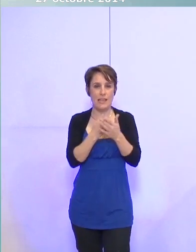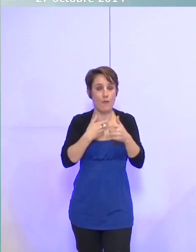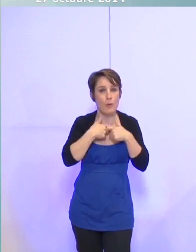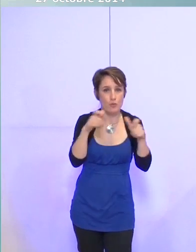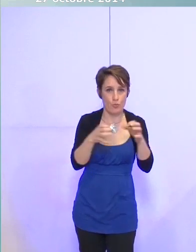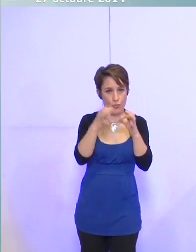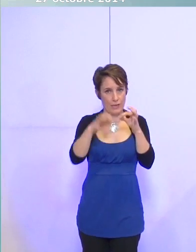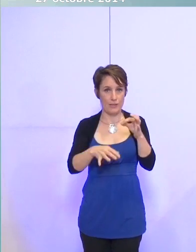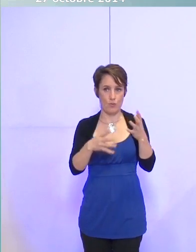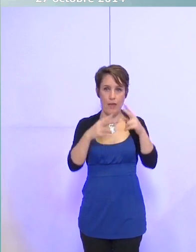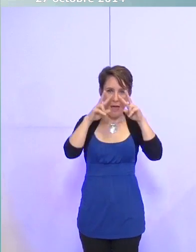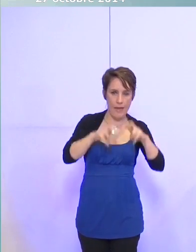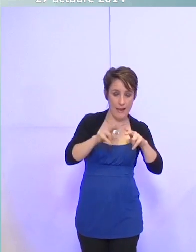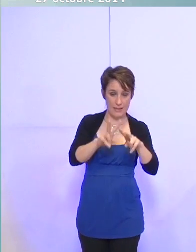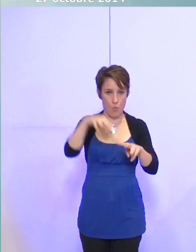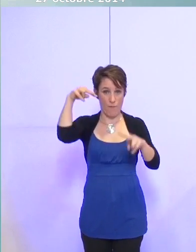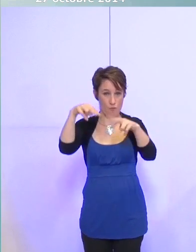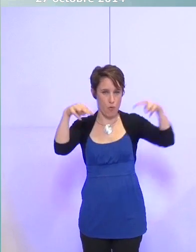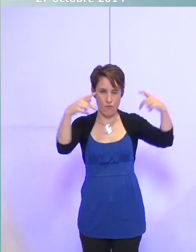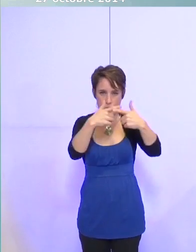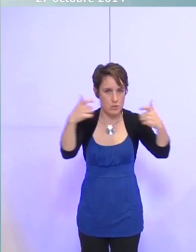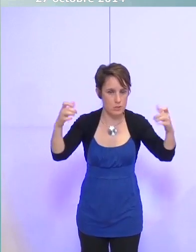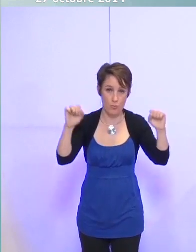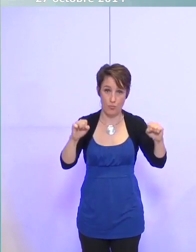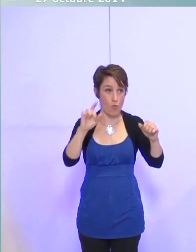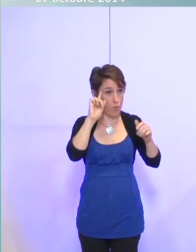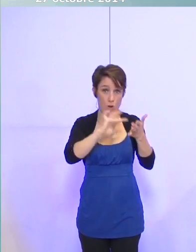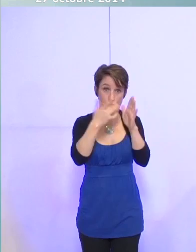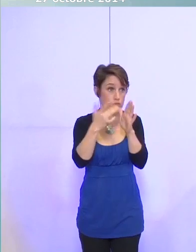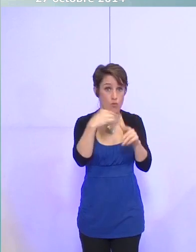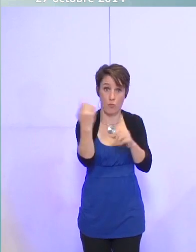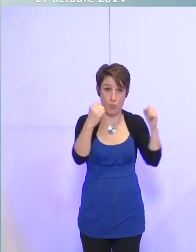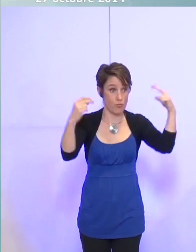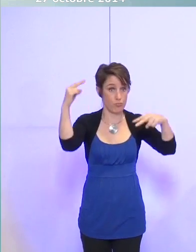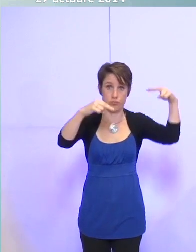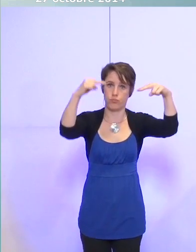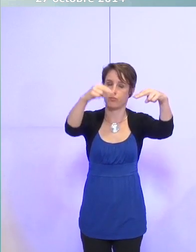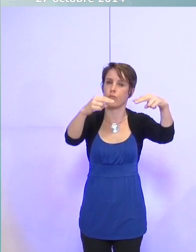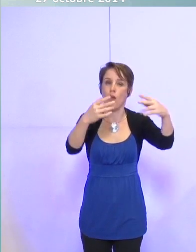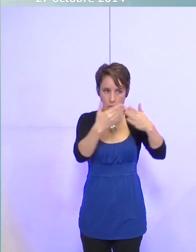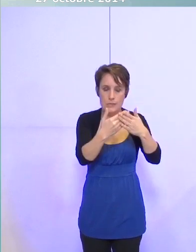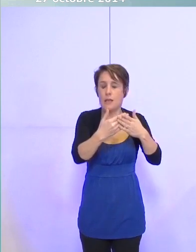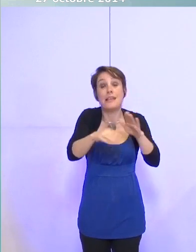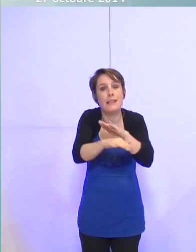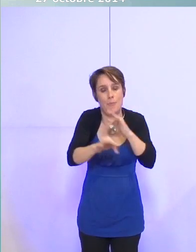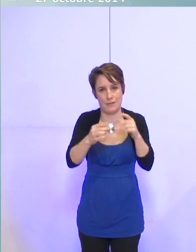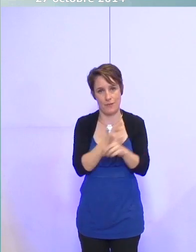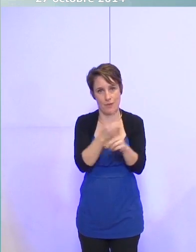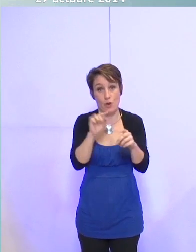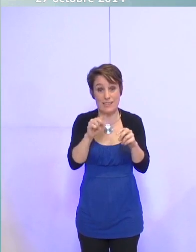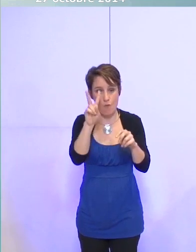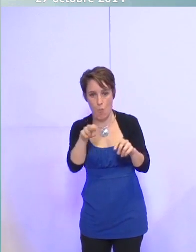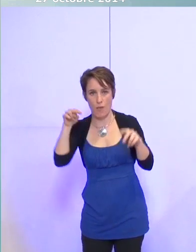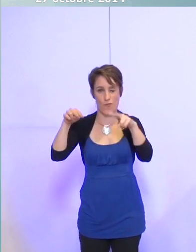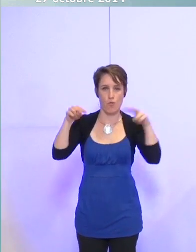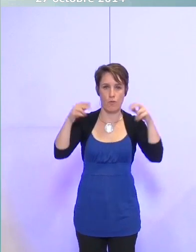les acteurs peuvent s'en emparer, et donc garantit la diversité des manières de voir, ce qui est un aspect essentiel de la démocratie. D'ailleurs,